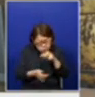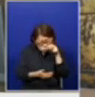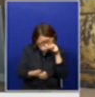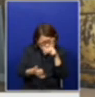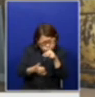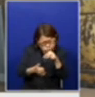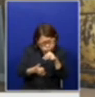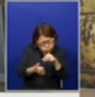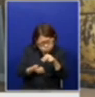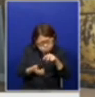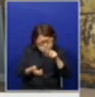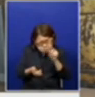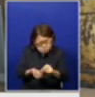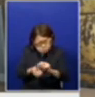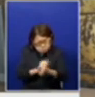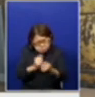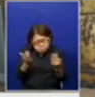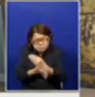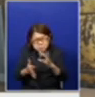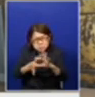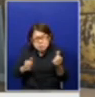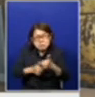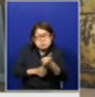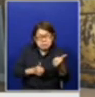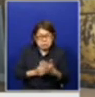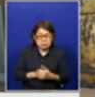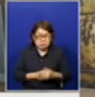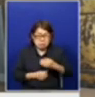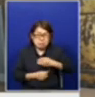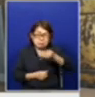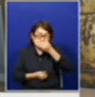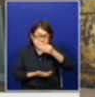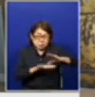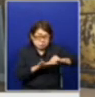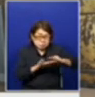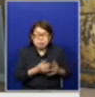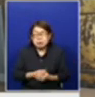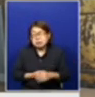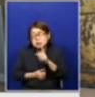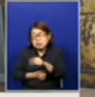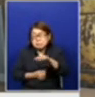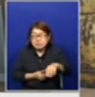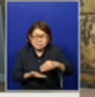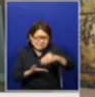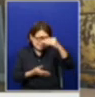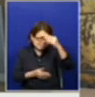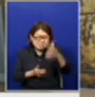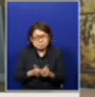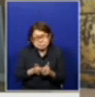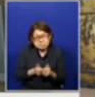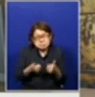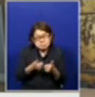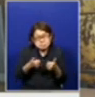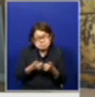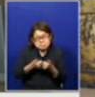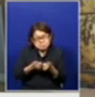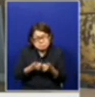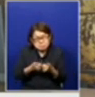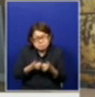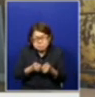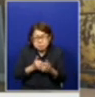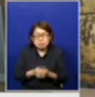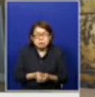ากเด็กบอกว่าไม่ได้เรียนหรอกครับผมก็เล่นเกมครับถือโทรศัพท์กลเครื่องคอมพิวเตอร์พ่อ